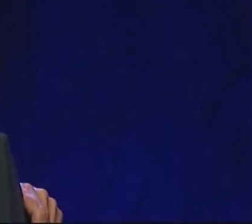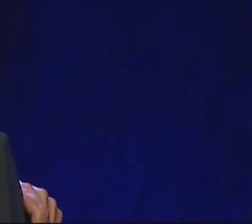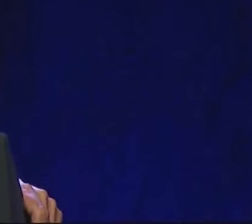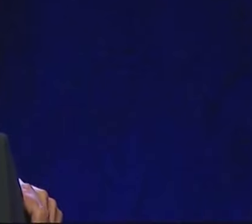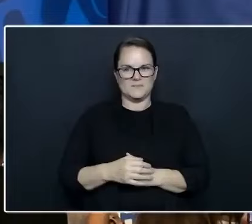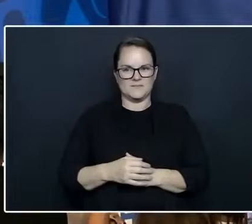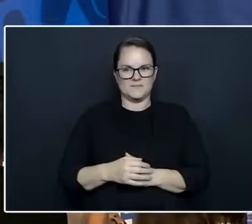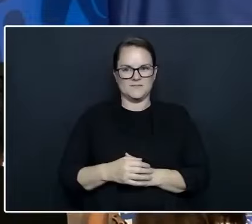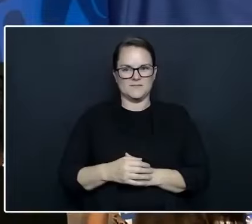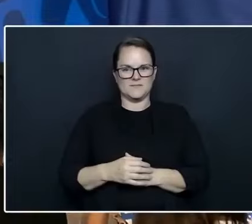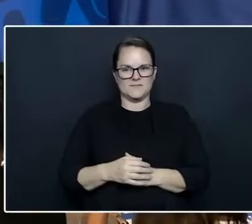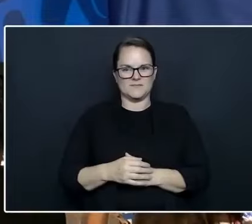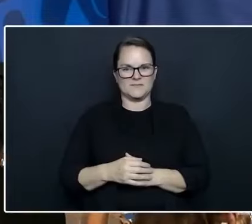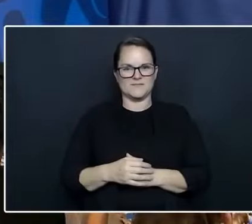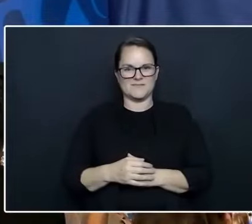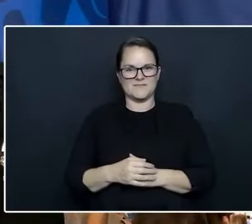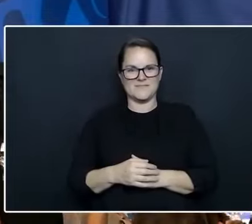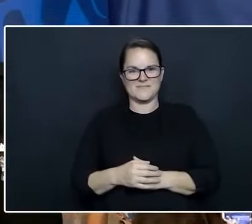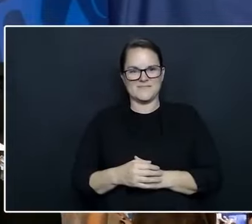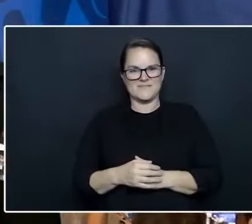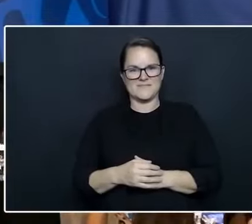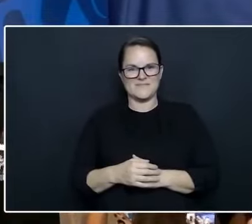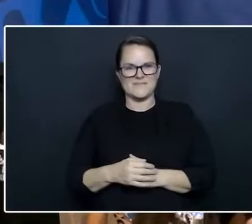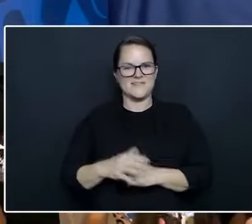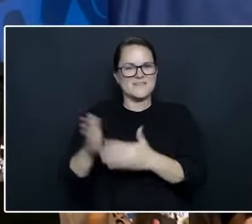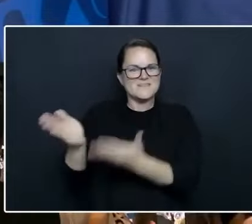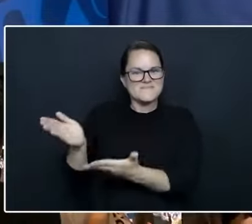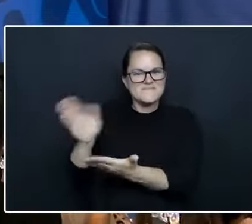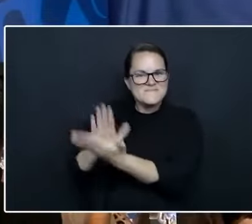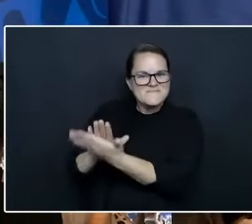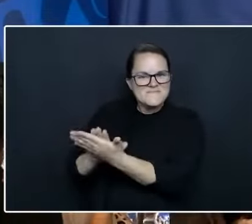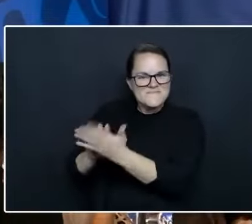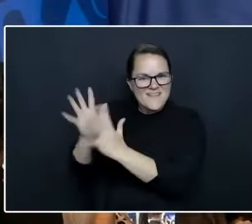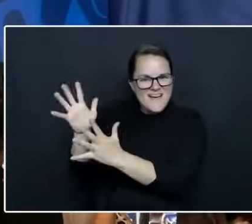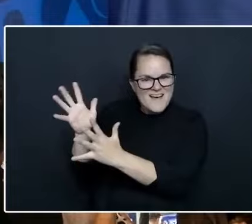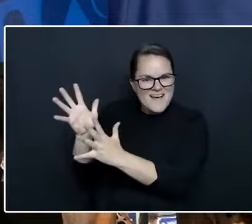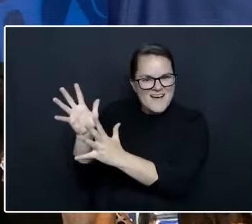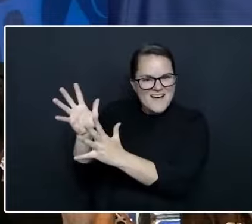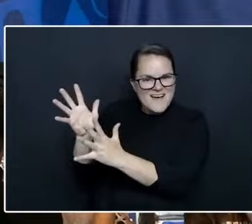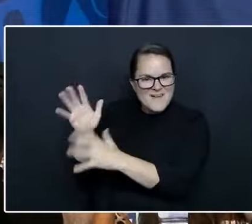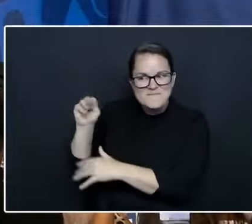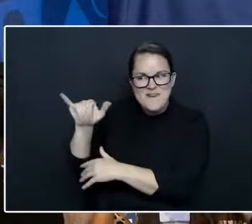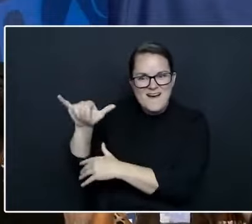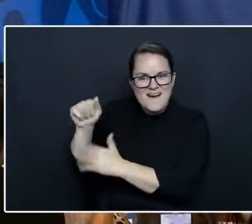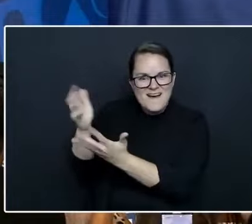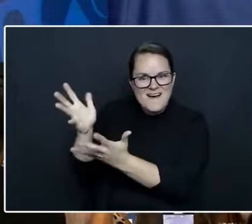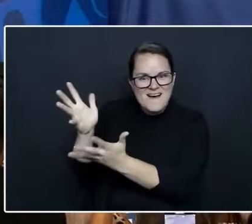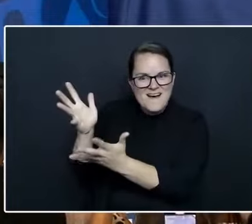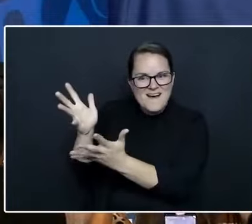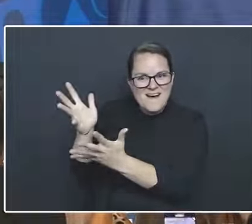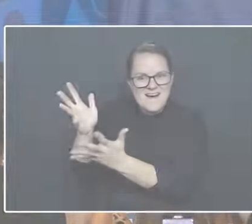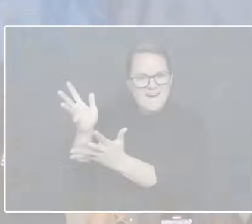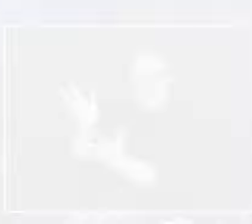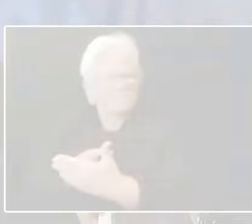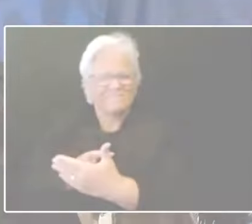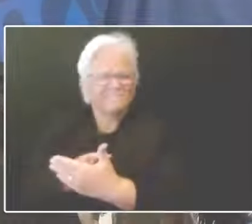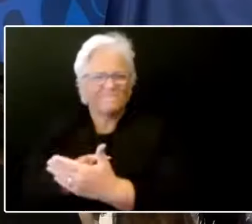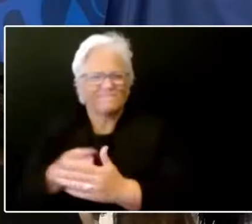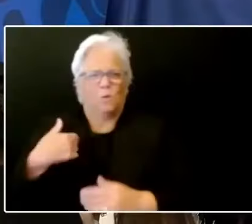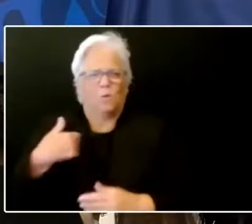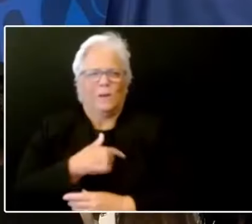համար։ Ելույթ ունենալով ներգաղթյալների շահերը պաշտպանող խմբերի առջև, Հարիսը ուշադրություն է հրավիրել Թրամփի խոսքերին։